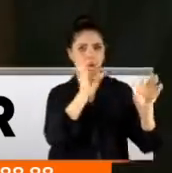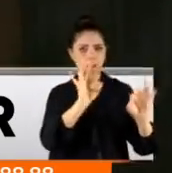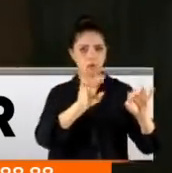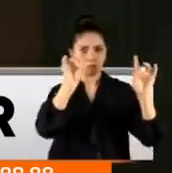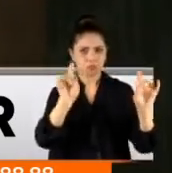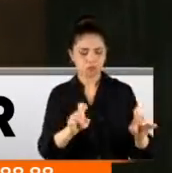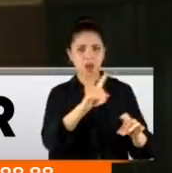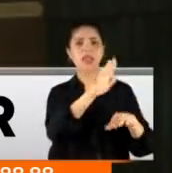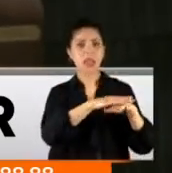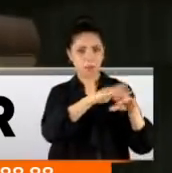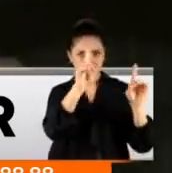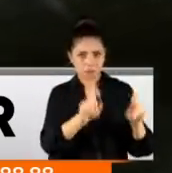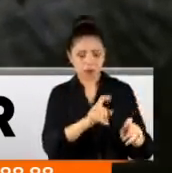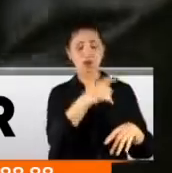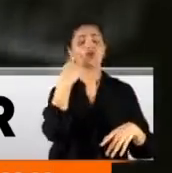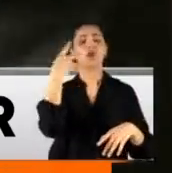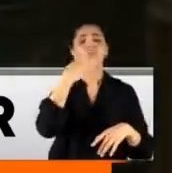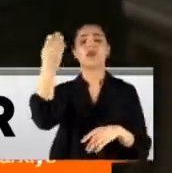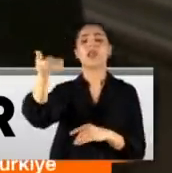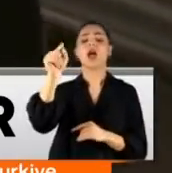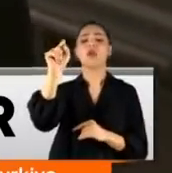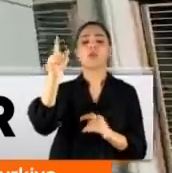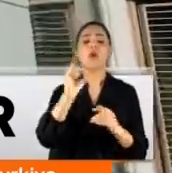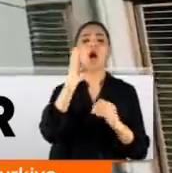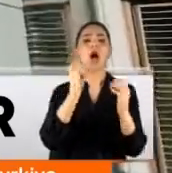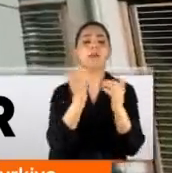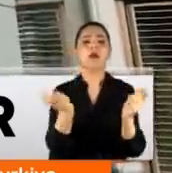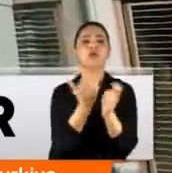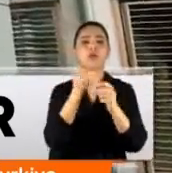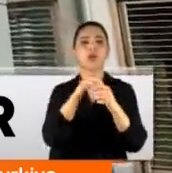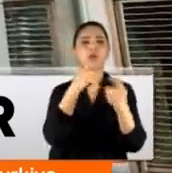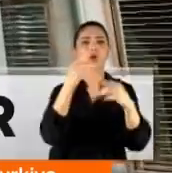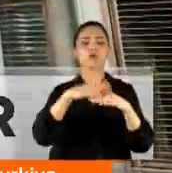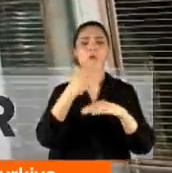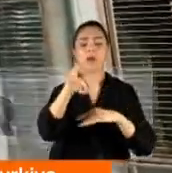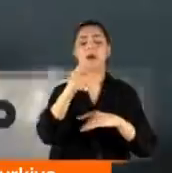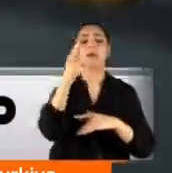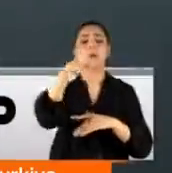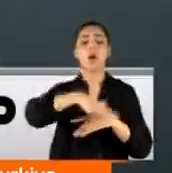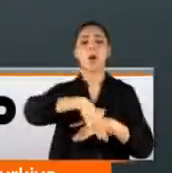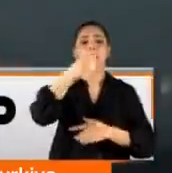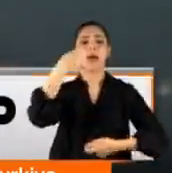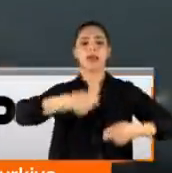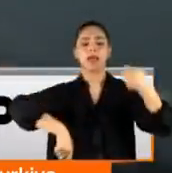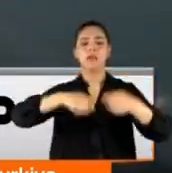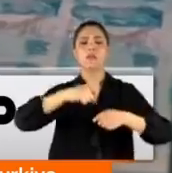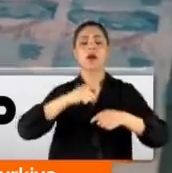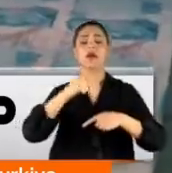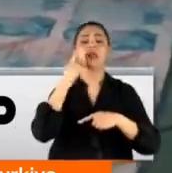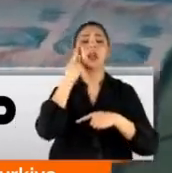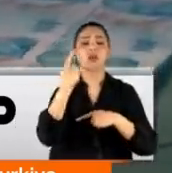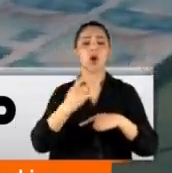mü? Cumhurbaşkanı Erdoğan AK Parti grup toplantısında konuştu. Merkez Bankası rezervleri üzerinden CHP'ye